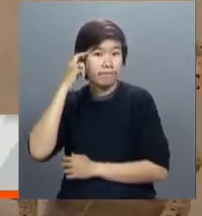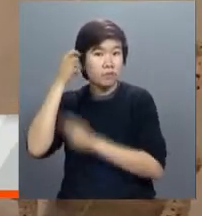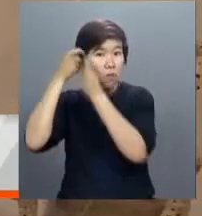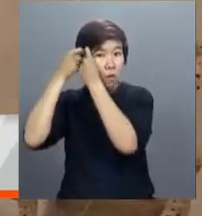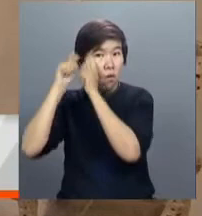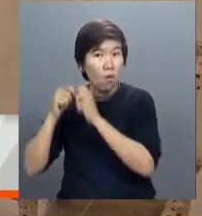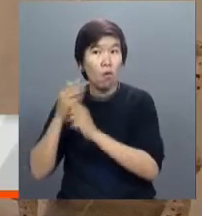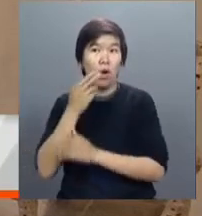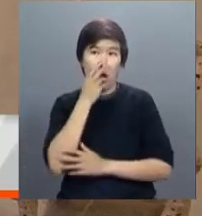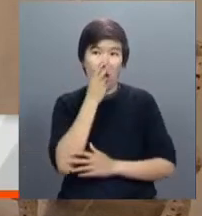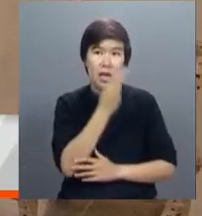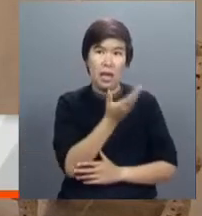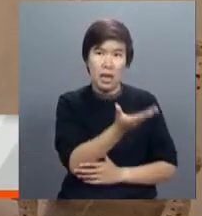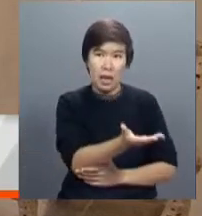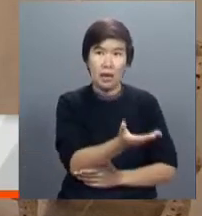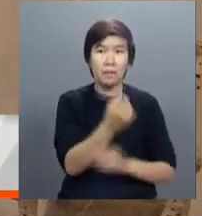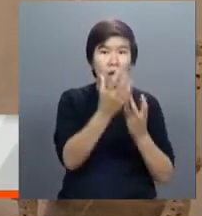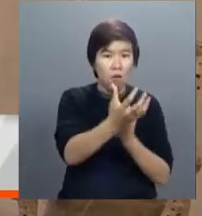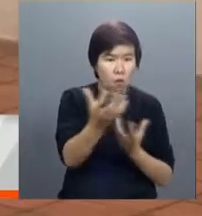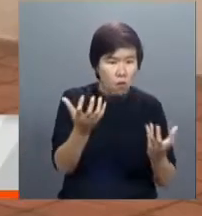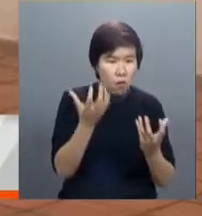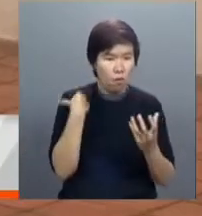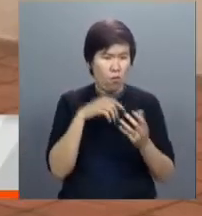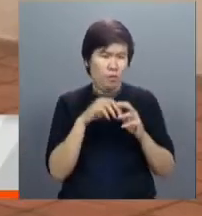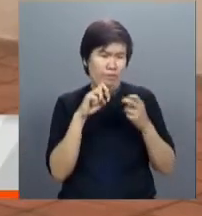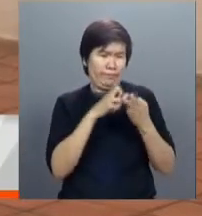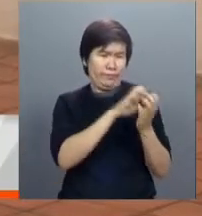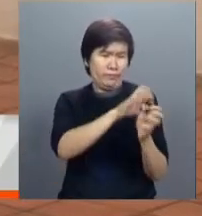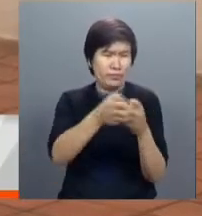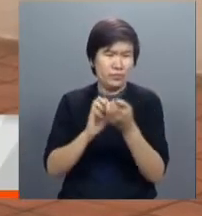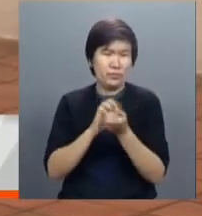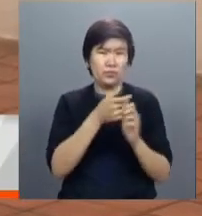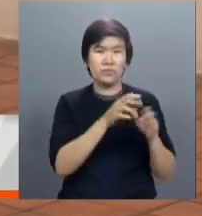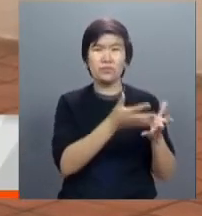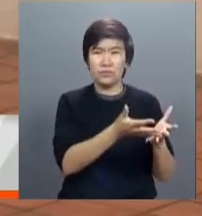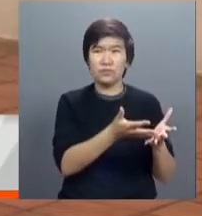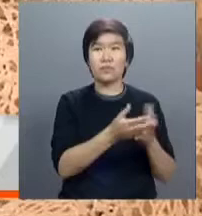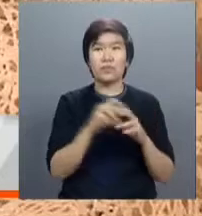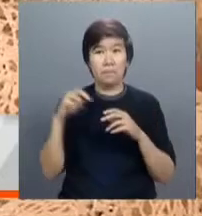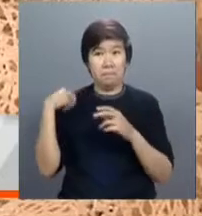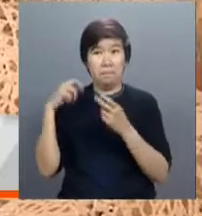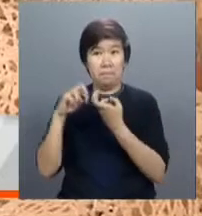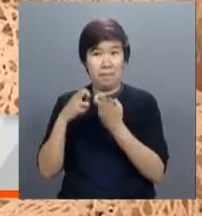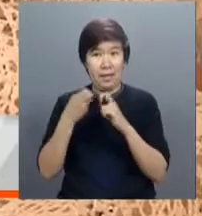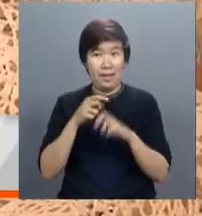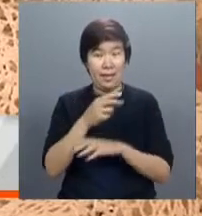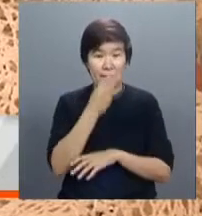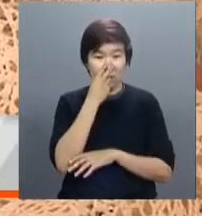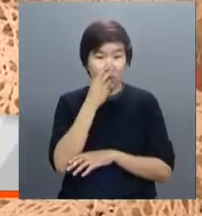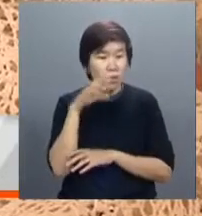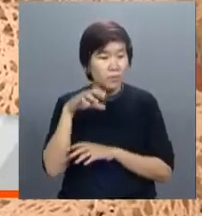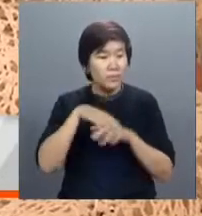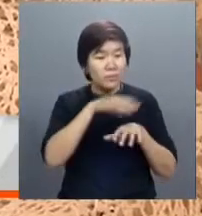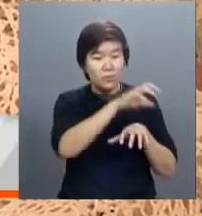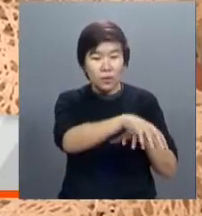วนข้าวของกระจัดกระจายแทนความวุ่นวายบนโต๊ะอาหารที่คุณแม่ศิลปินต้องคอยรับมือจัดวางให้ผู้ชมเดินดูได้เหมือน